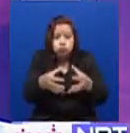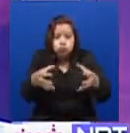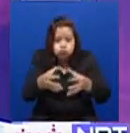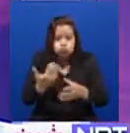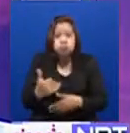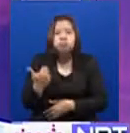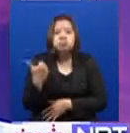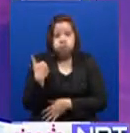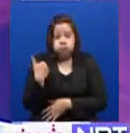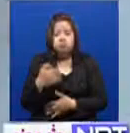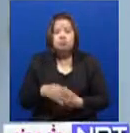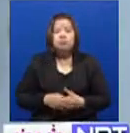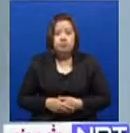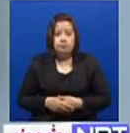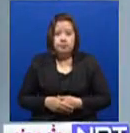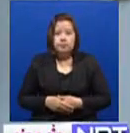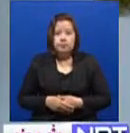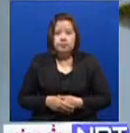ามจากรายงานค่ะ